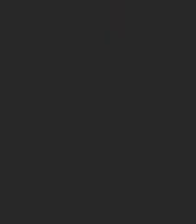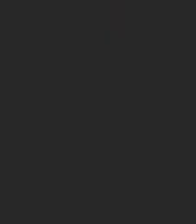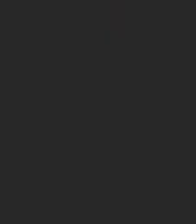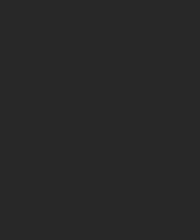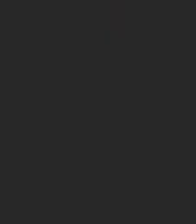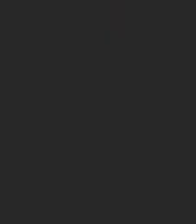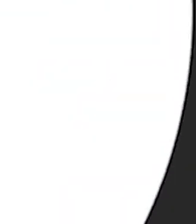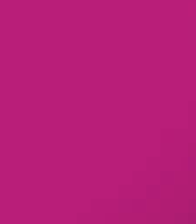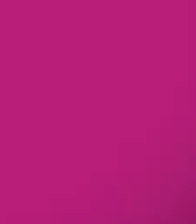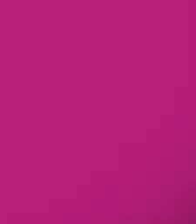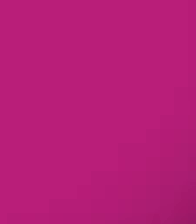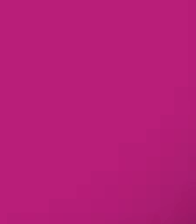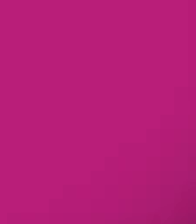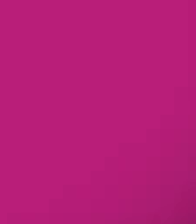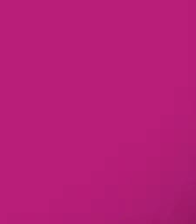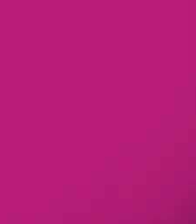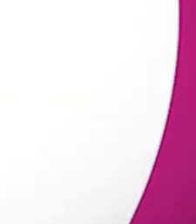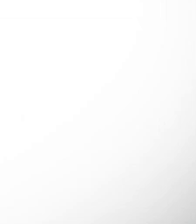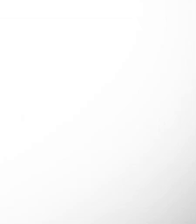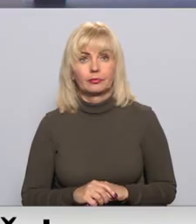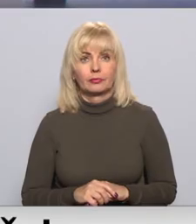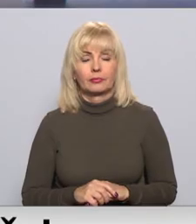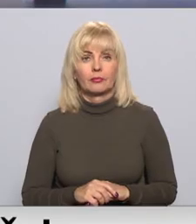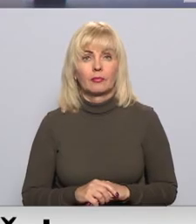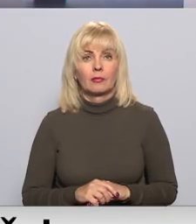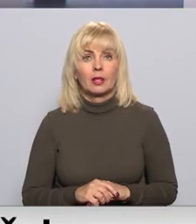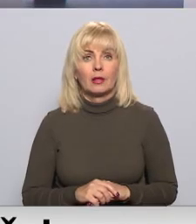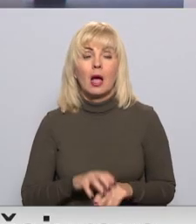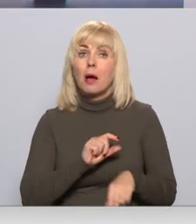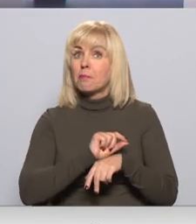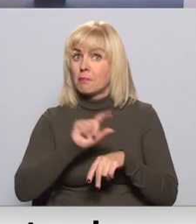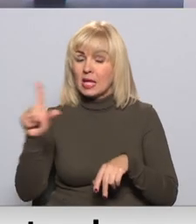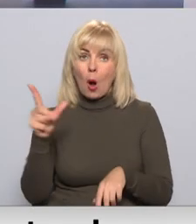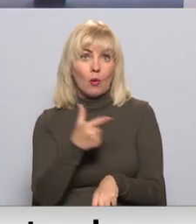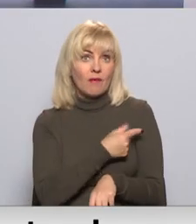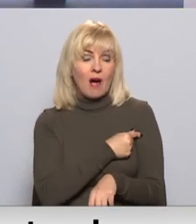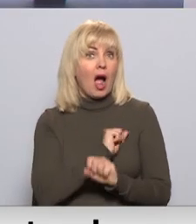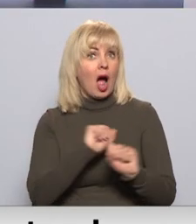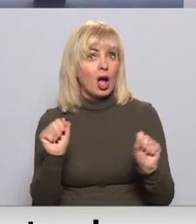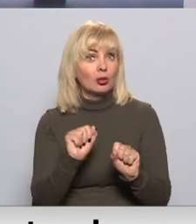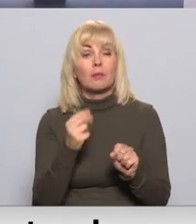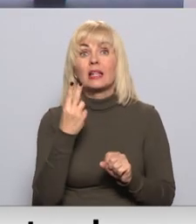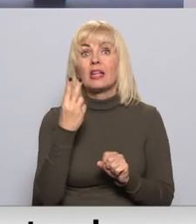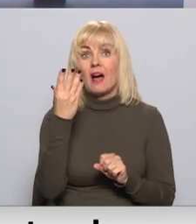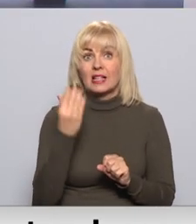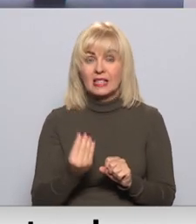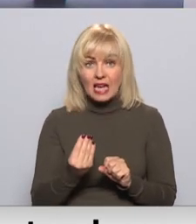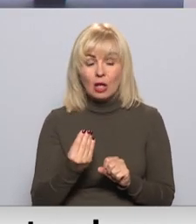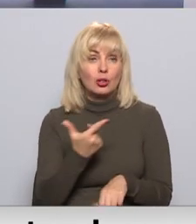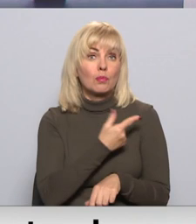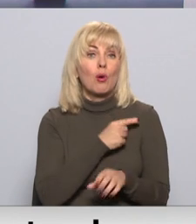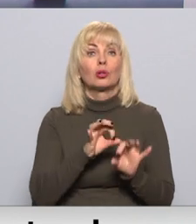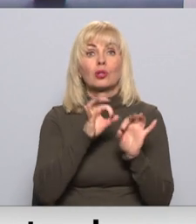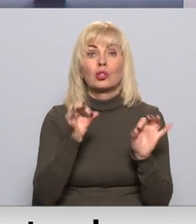Re, viss ēters ir te! Pieaugot vakcinācijas tempam, divās dienās potēšanos